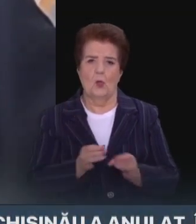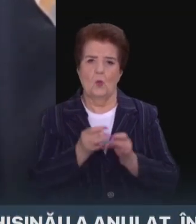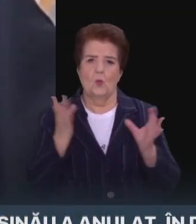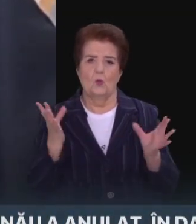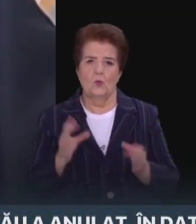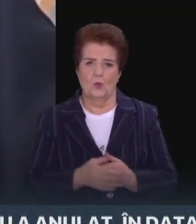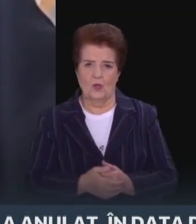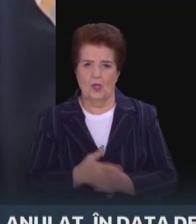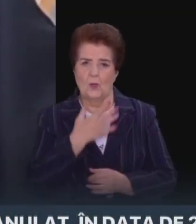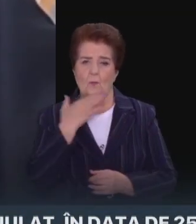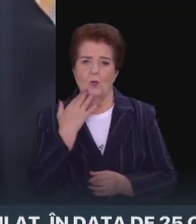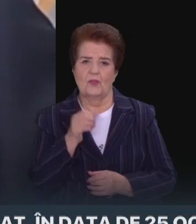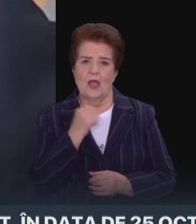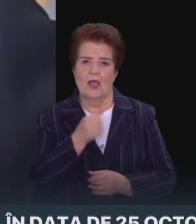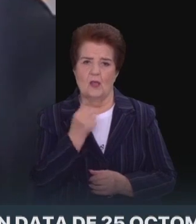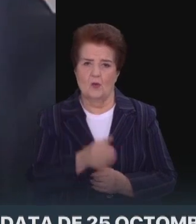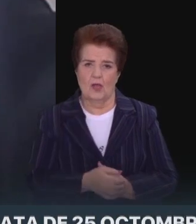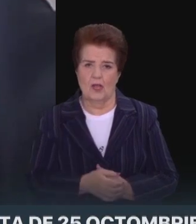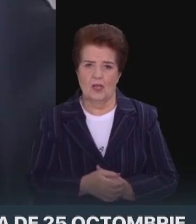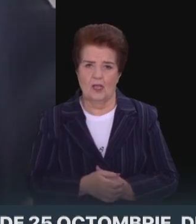ales multianuale, cum ar fi